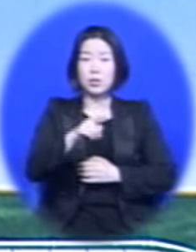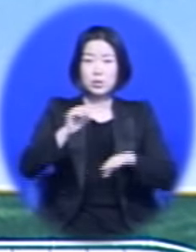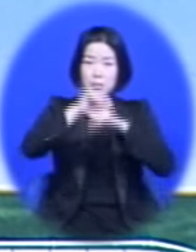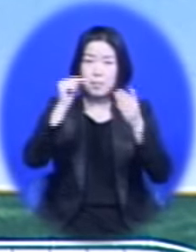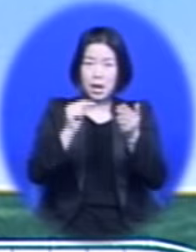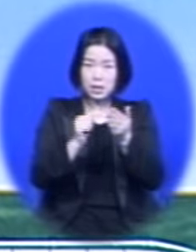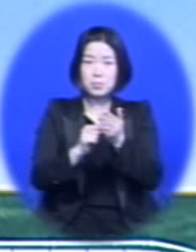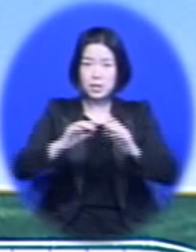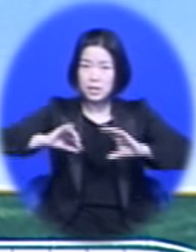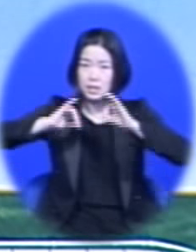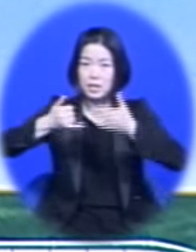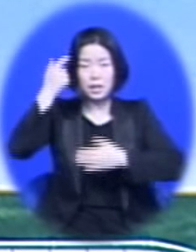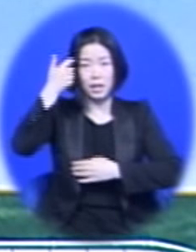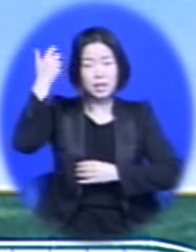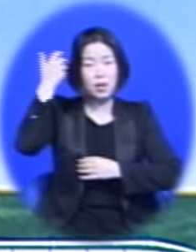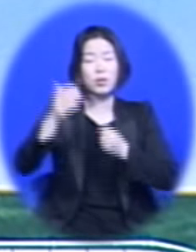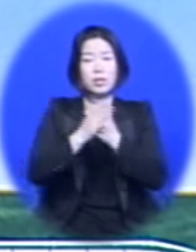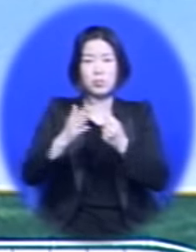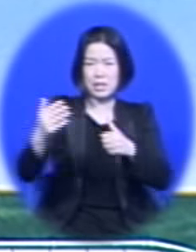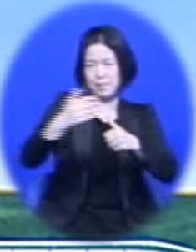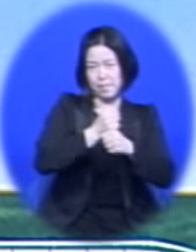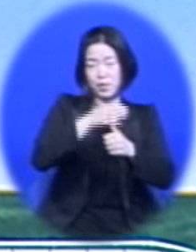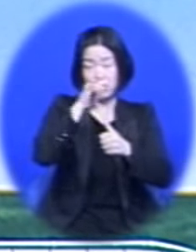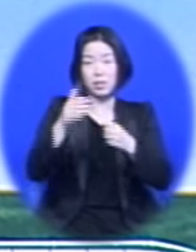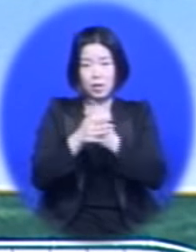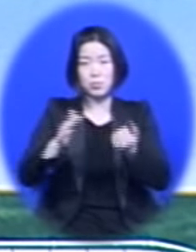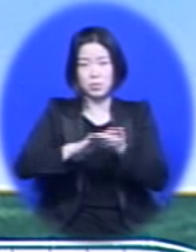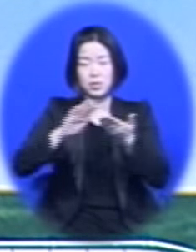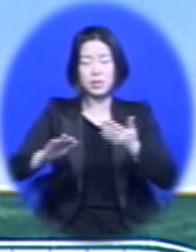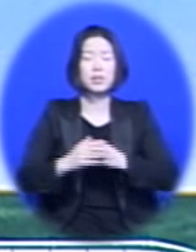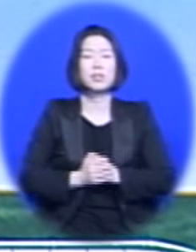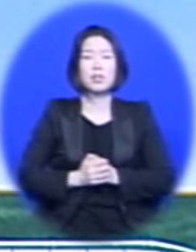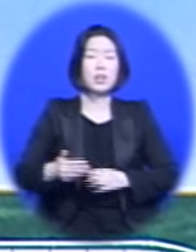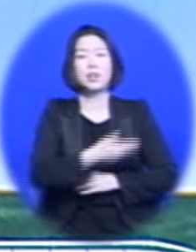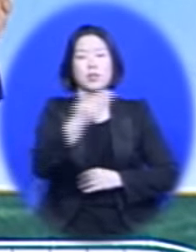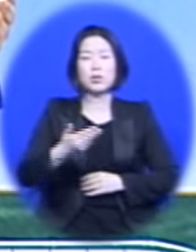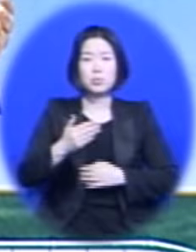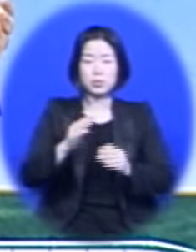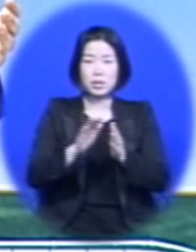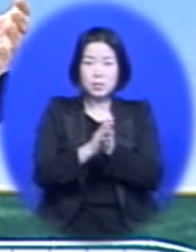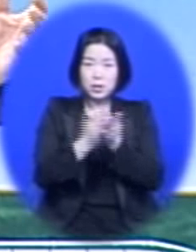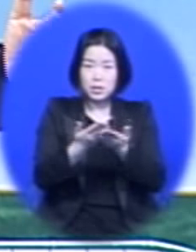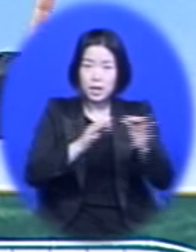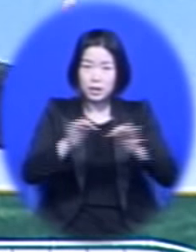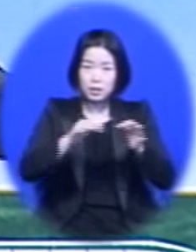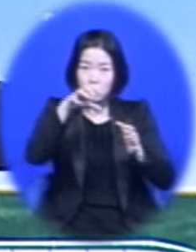마음이 세상의 영에 의하여 사로잡혀 있기 때문입니다. 여러분 서점에 가보시면